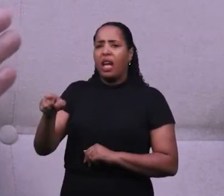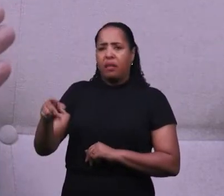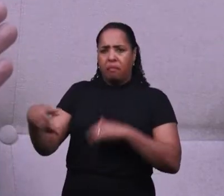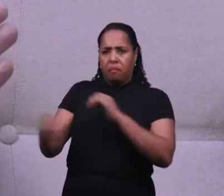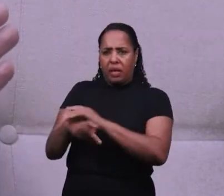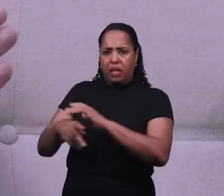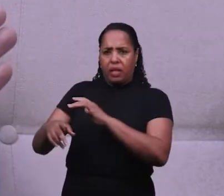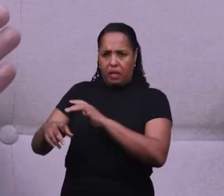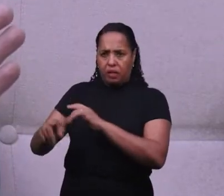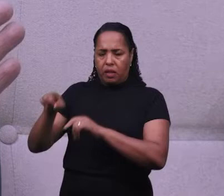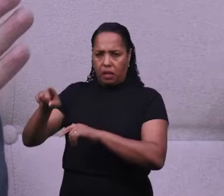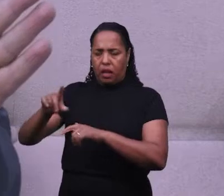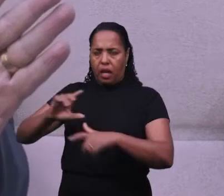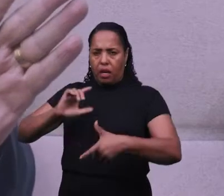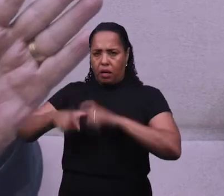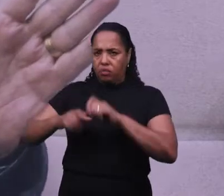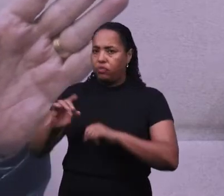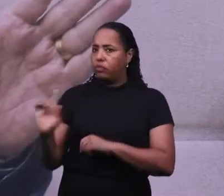il n'était pas d'Israël.